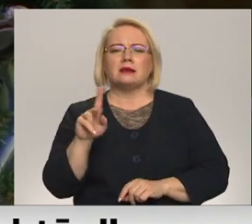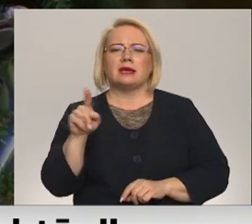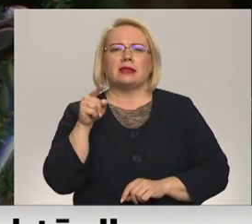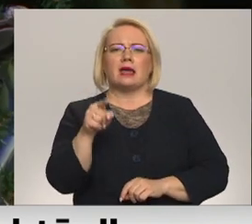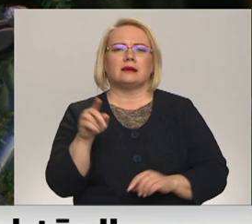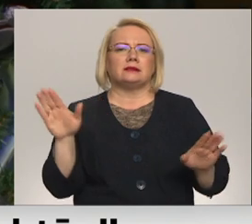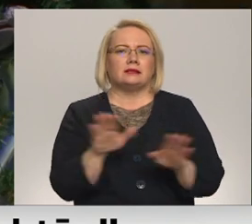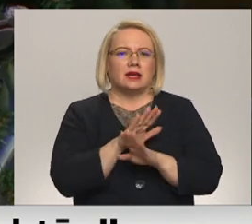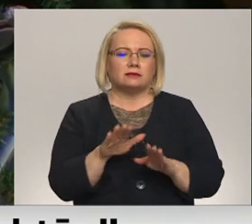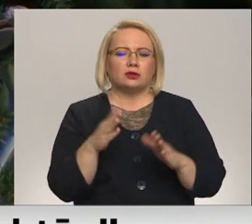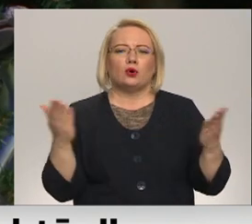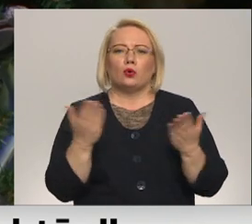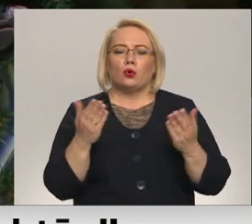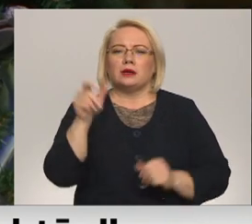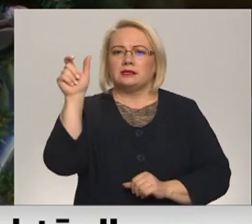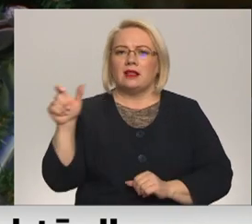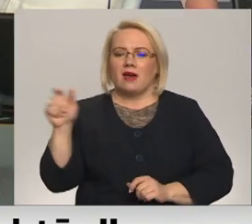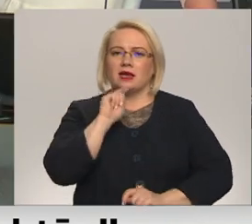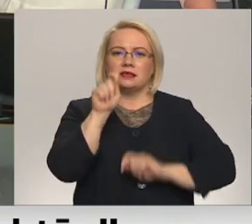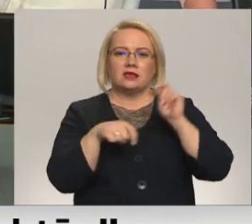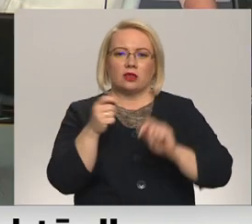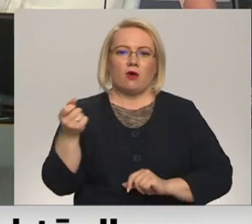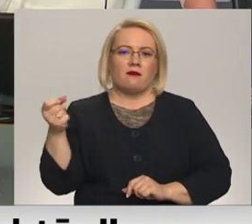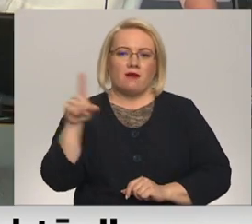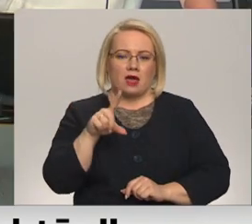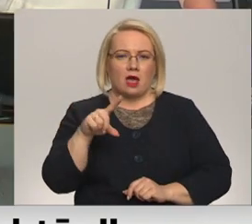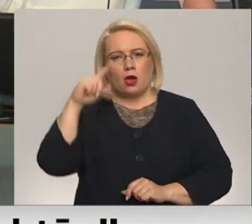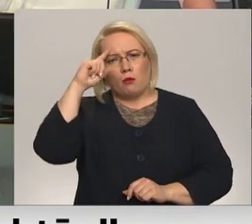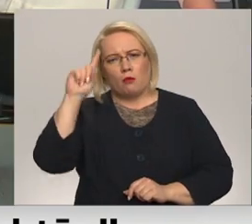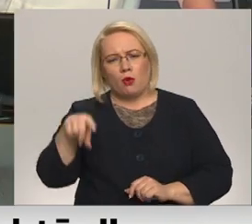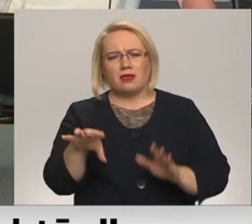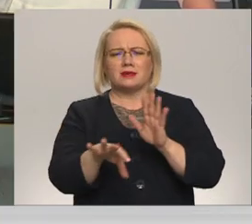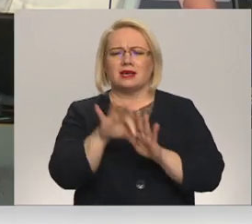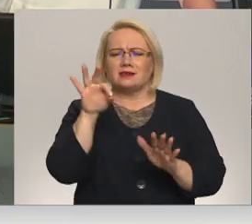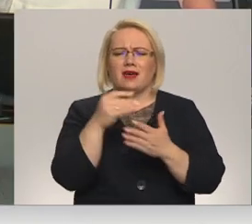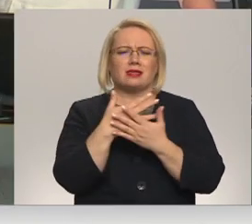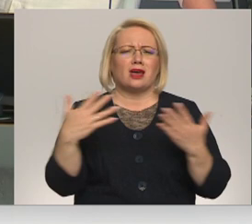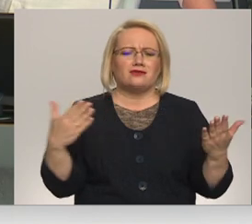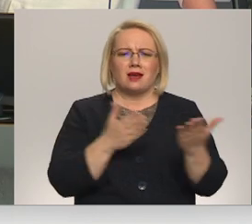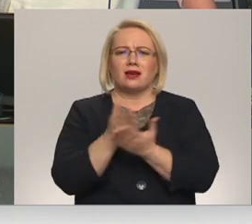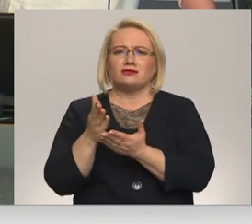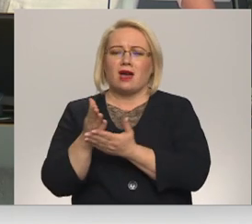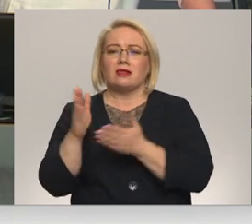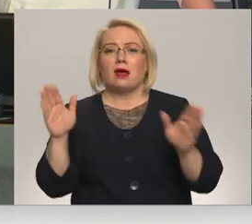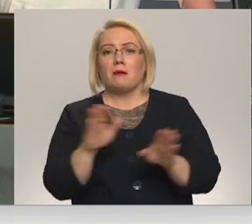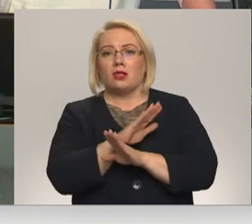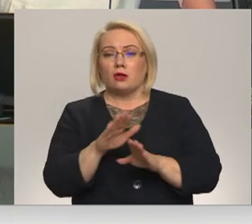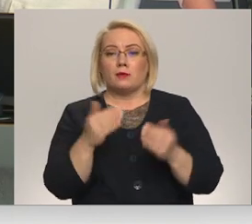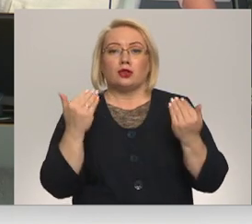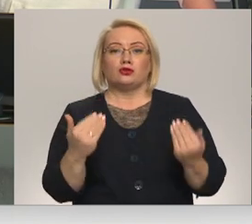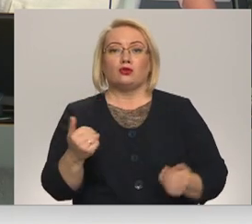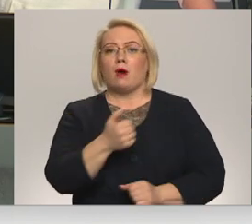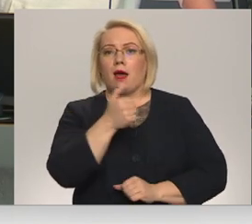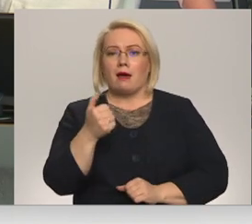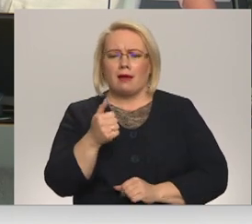gabali, par ko cilvēki ziedo visvairāk. Protams, tiek izvēlēts visdažādākā žanra melodijas, bet šogad, kā jau